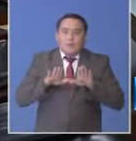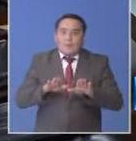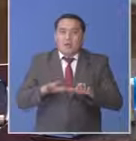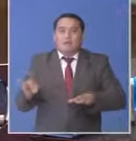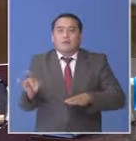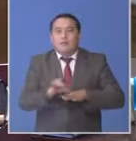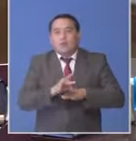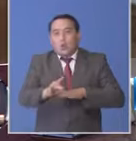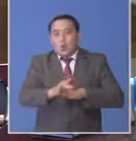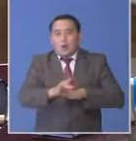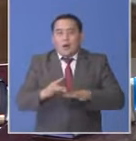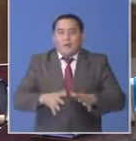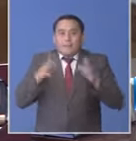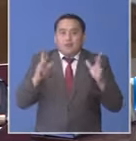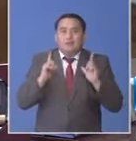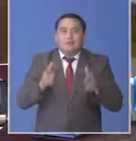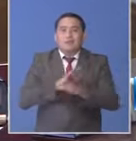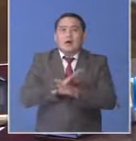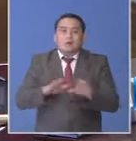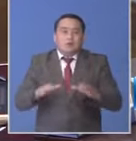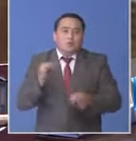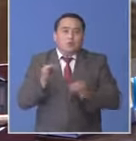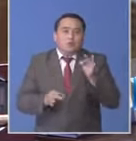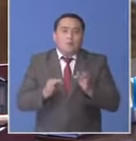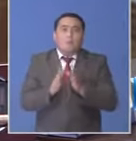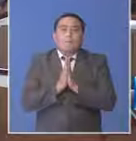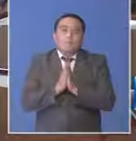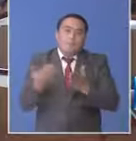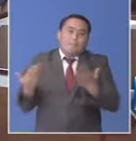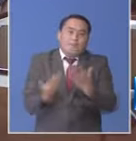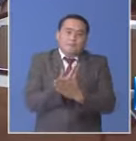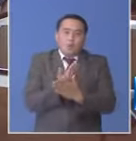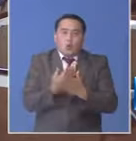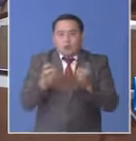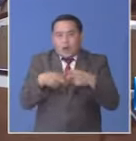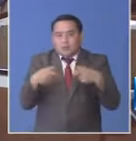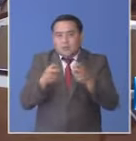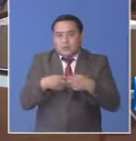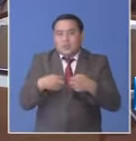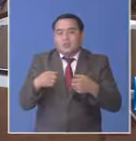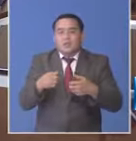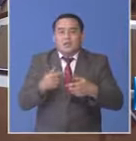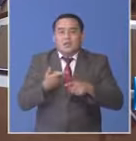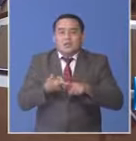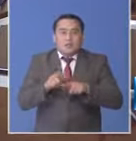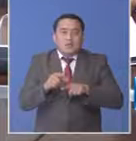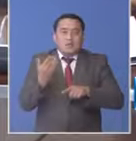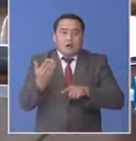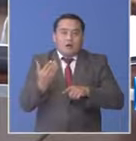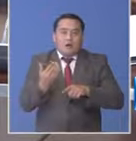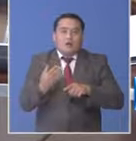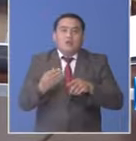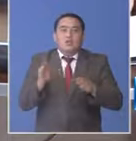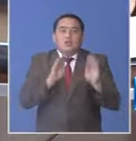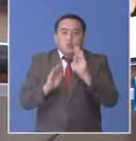региона. Большинство из них не согласны с решением суда и пришли с просьбой повторно рассмотреть их дела. Были также вопросы имущественного и